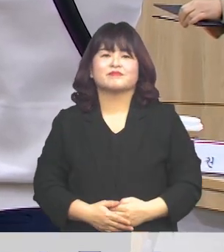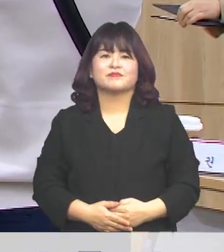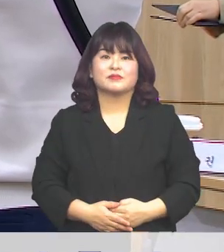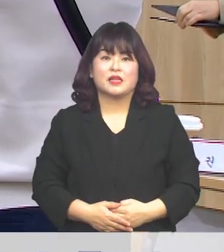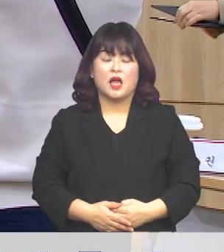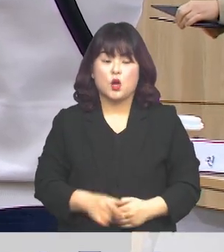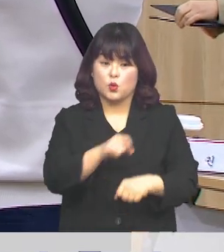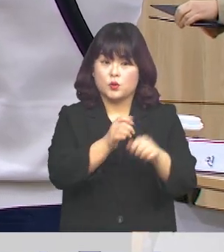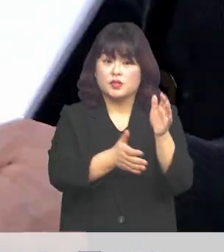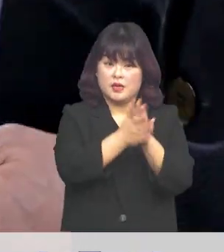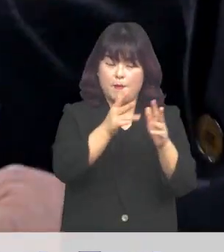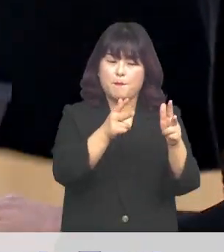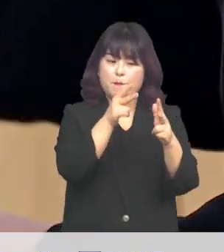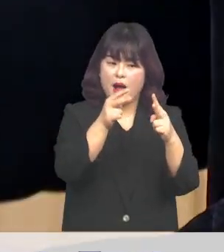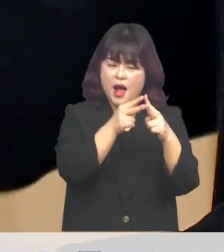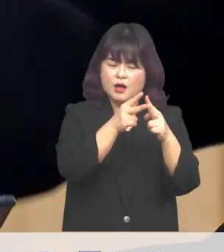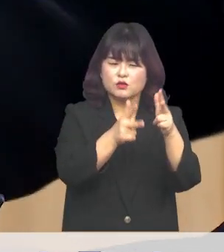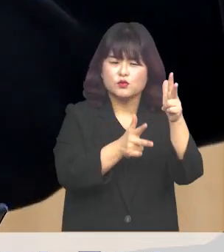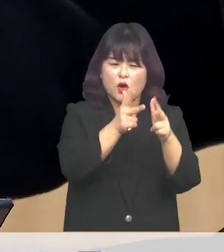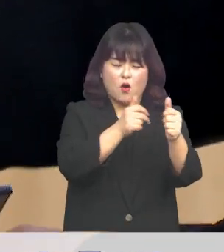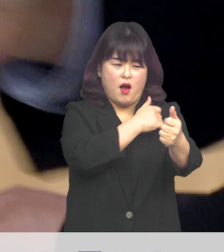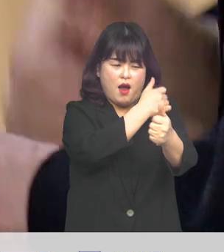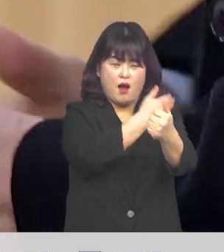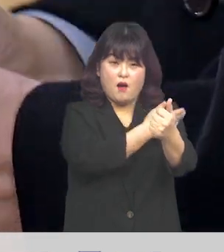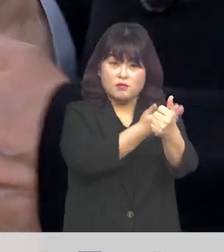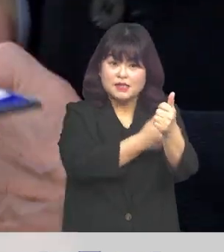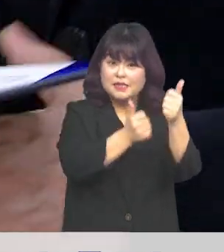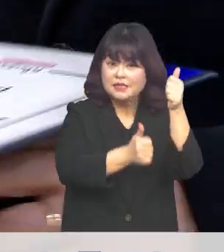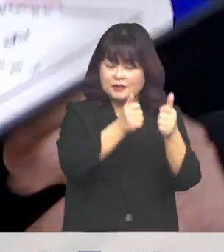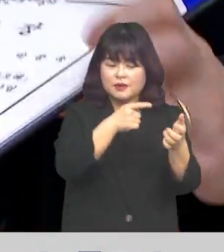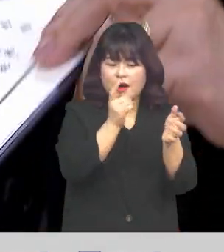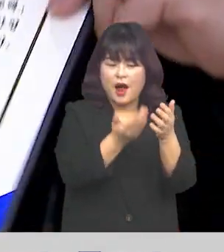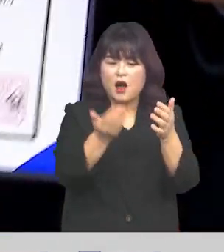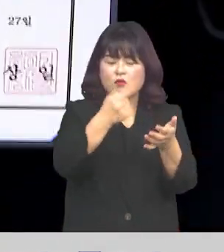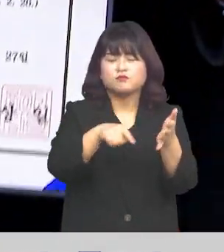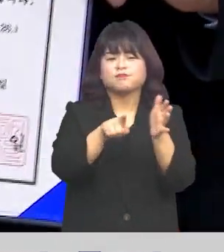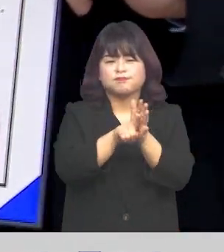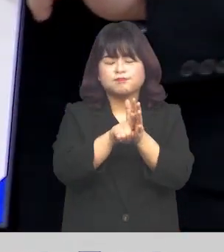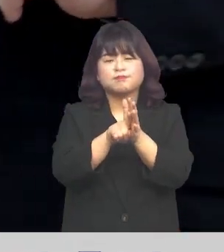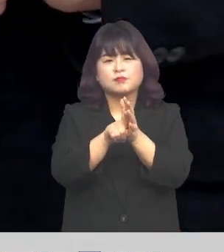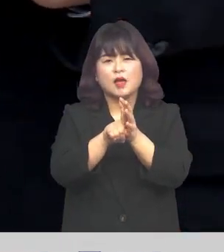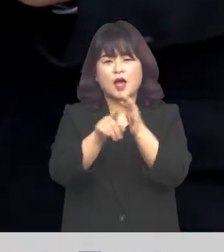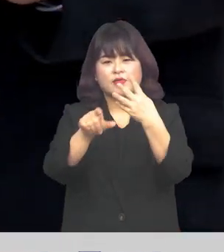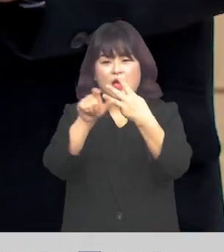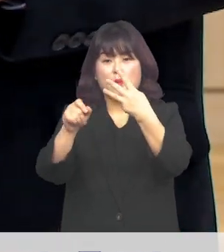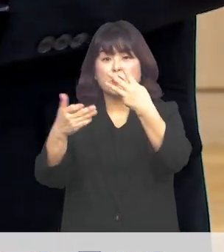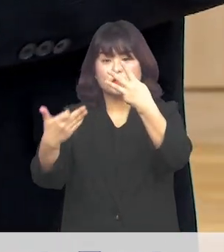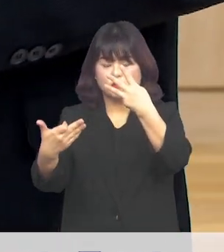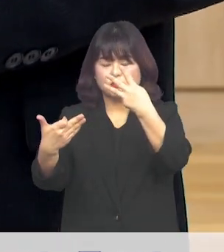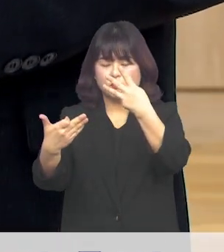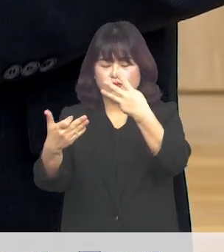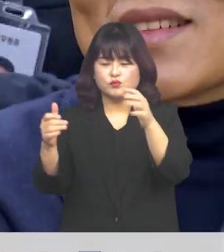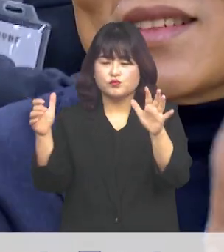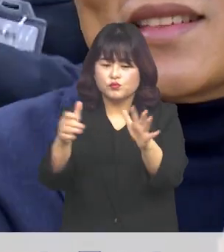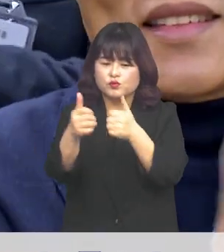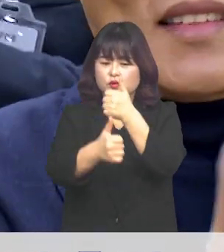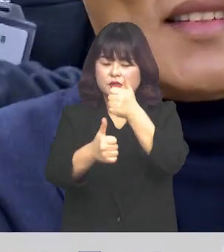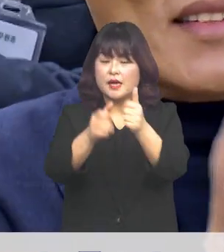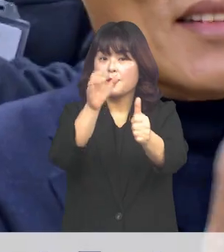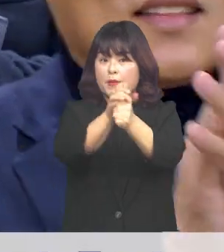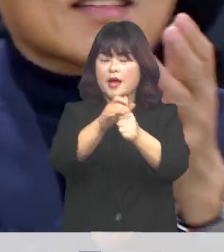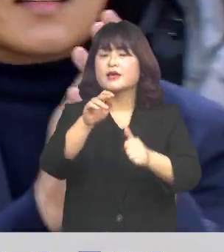출범했습니다. 용인시 반도체 산업 경쟁력 강화위원회는 시청 비전홀에서 19명의 위원 위촉식을